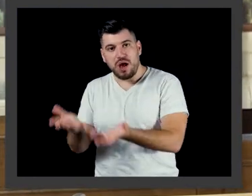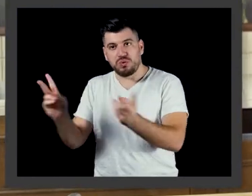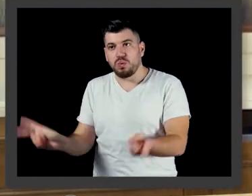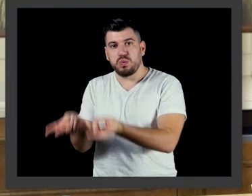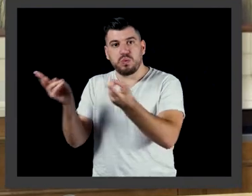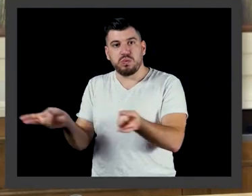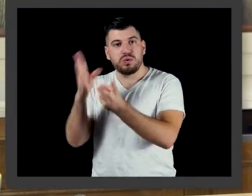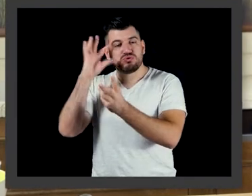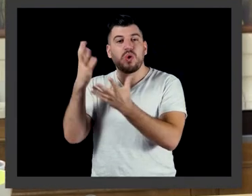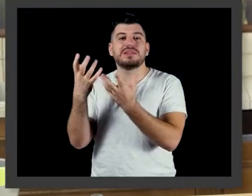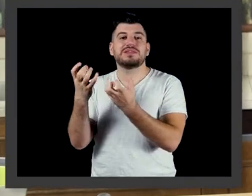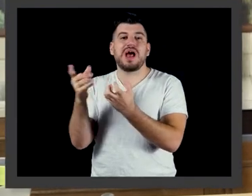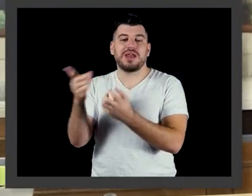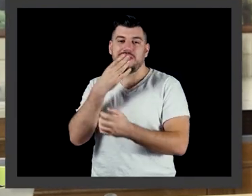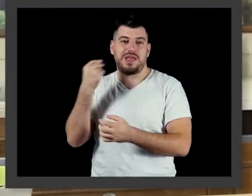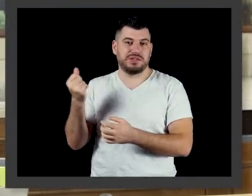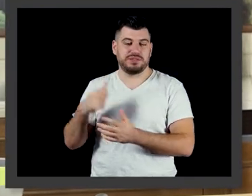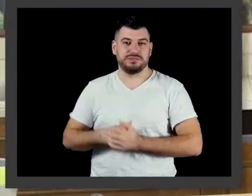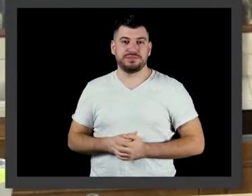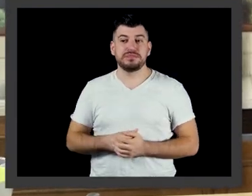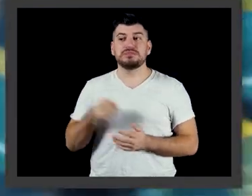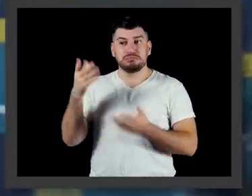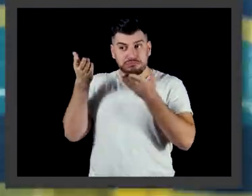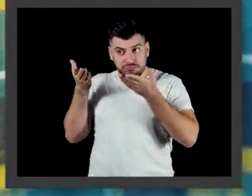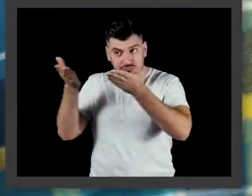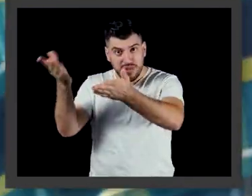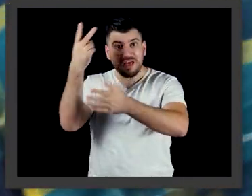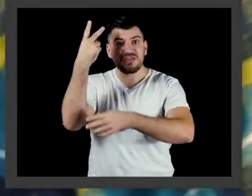τραγανά. Τα βάζουμε στους 200 βαθμούς για 20 λεπτάκια.